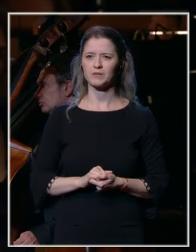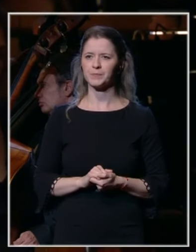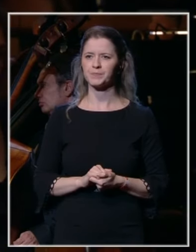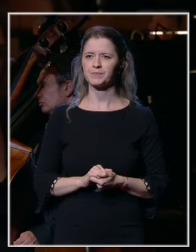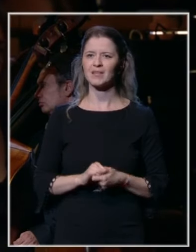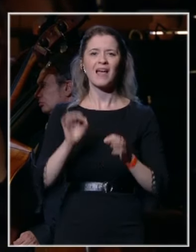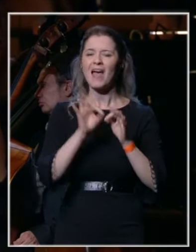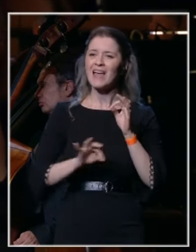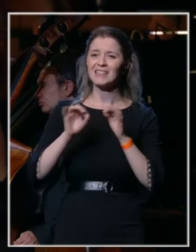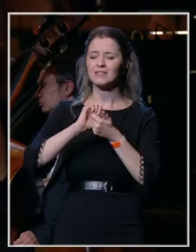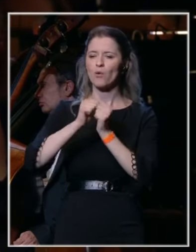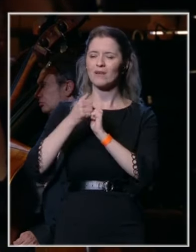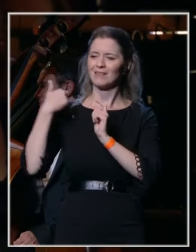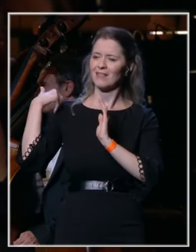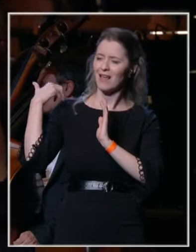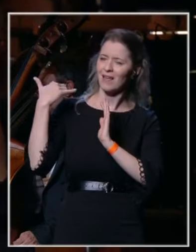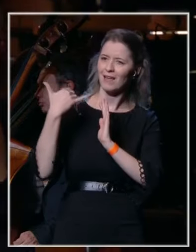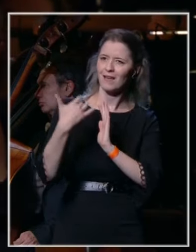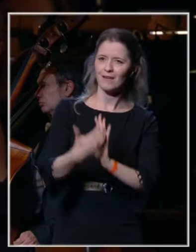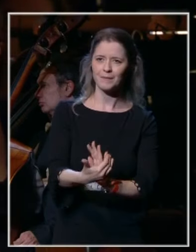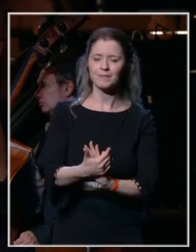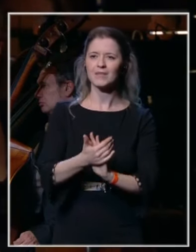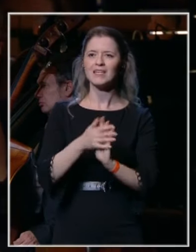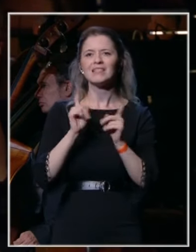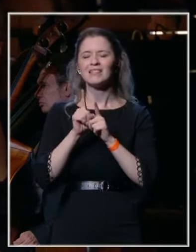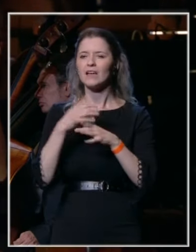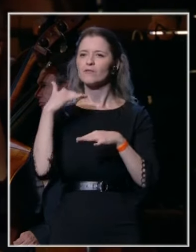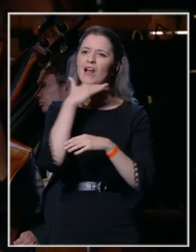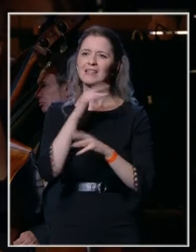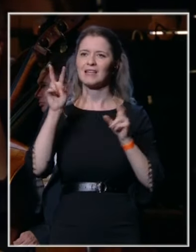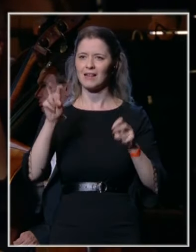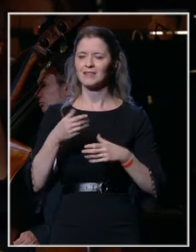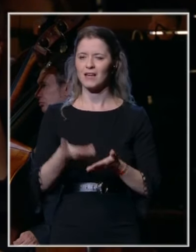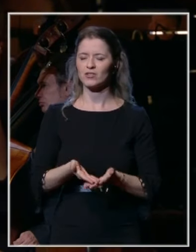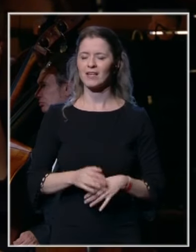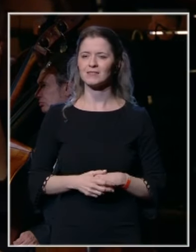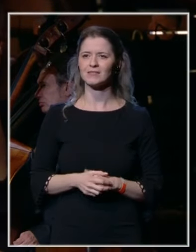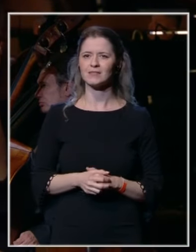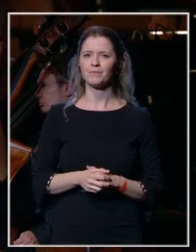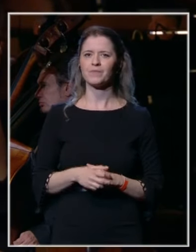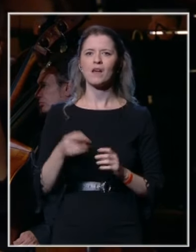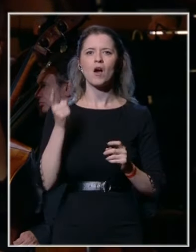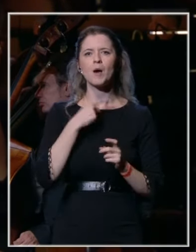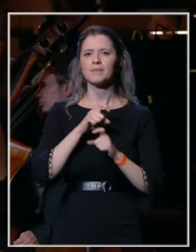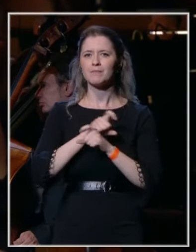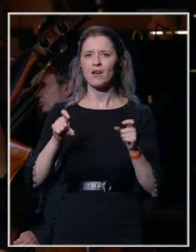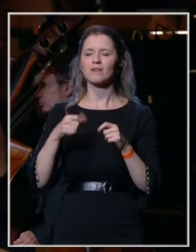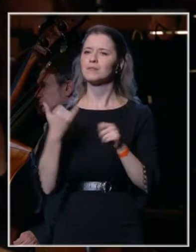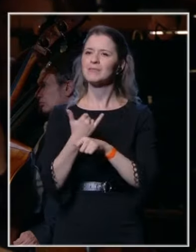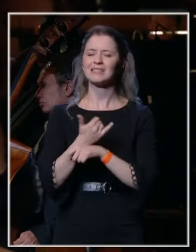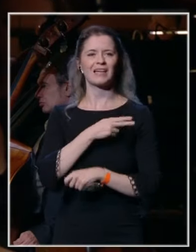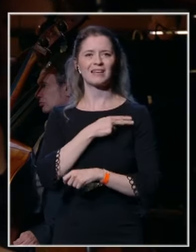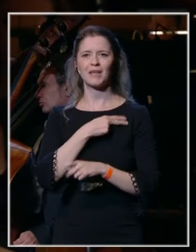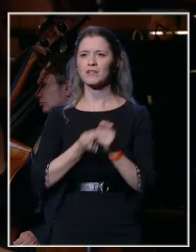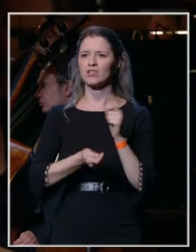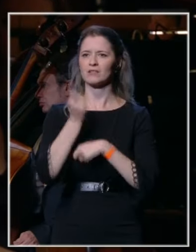Szinte egész történelmünkön végig futó felkiáltás, amiért mindig érdemesnek találtunk